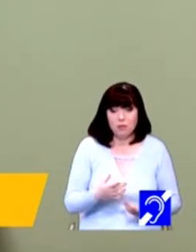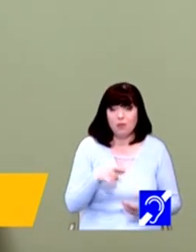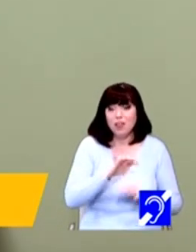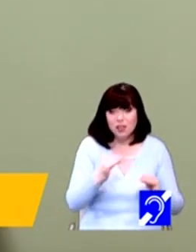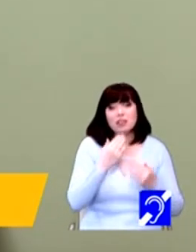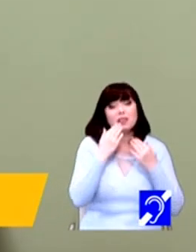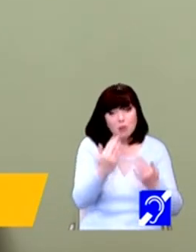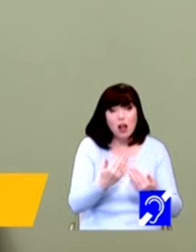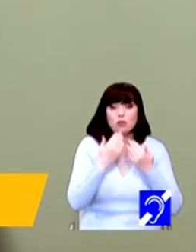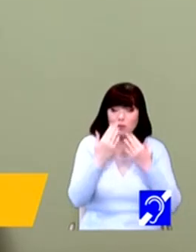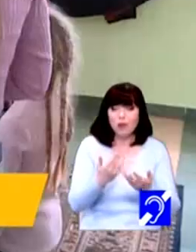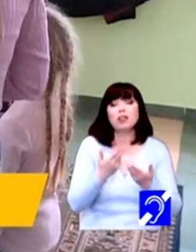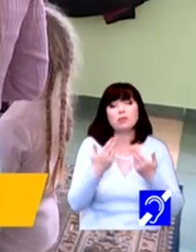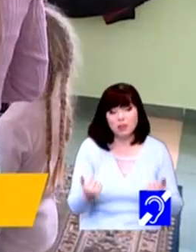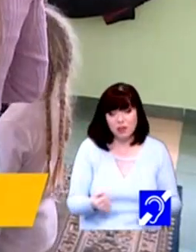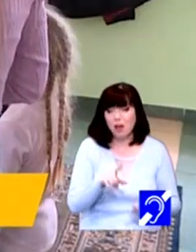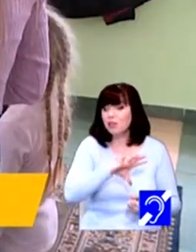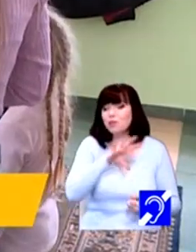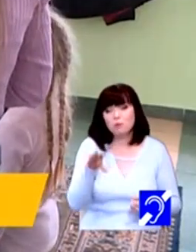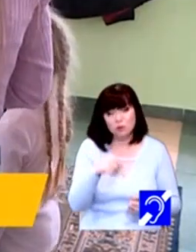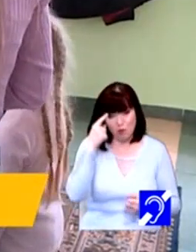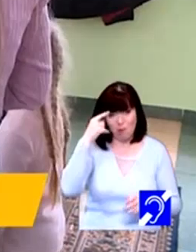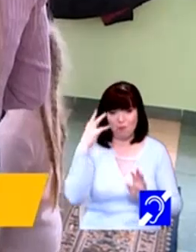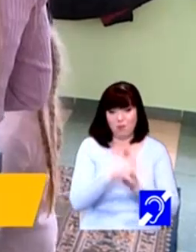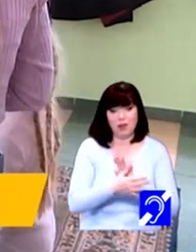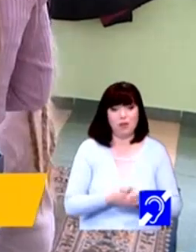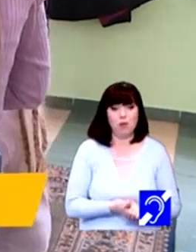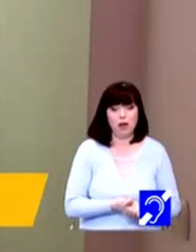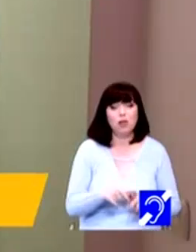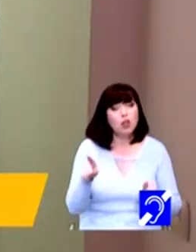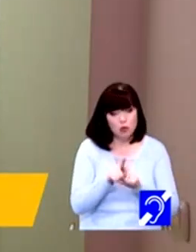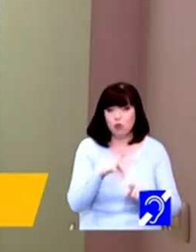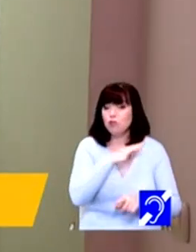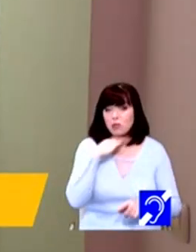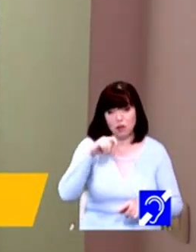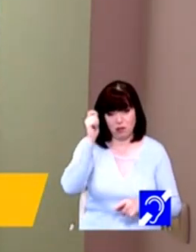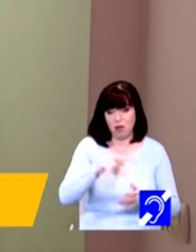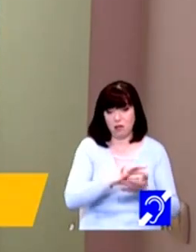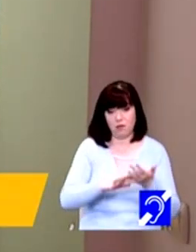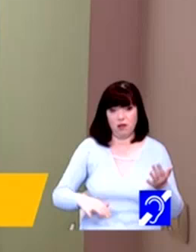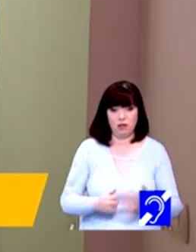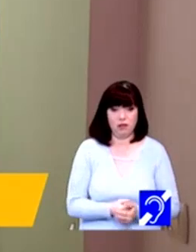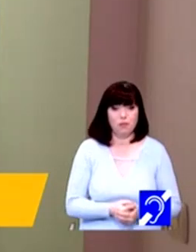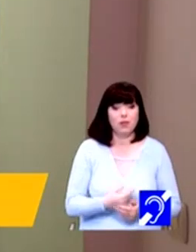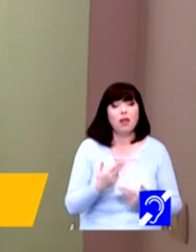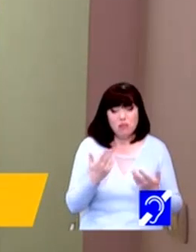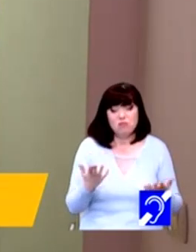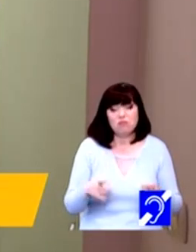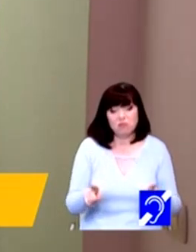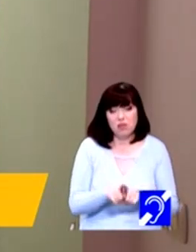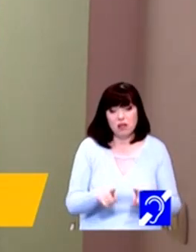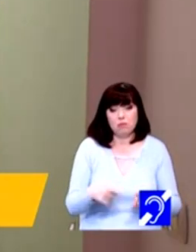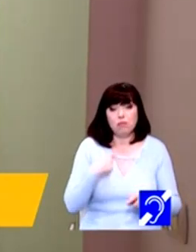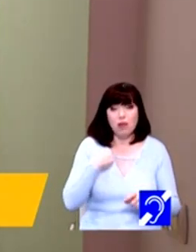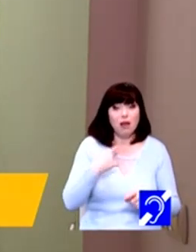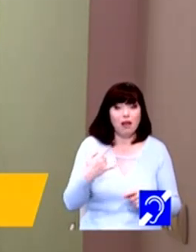они спрашивают что-то, они все понимают, они этого тоже не хотят. Получается, что так, не из книжек, как мы это